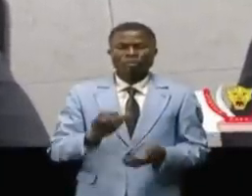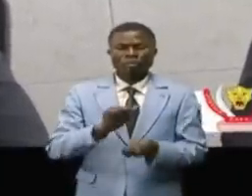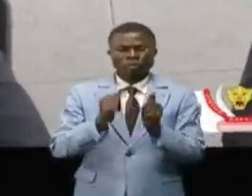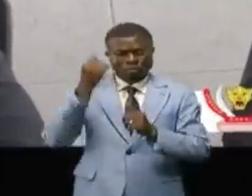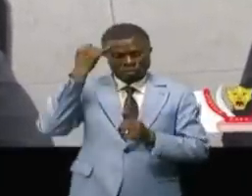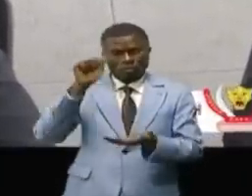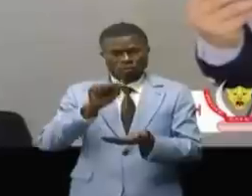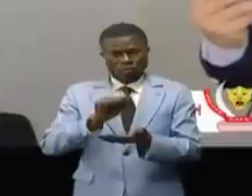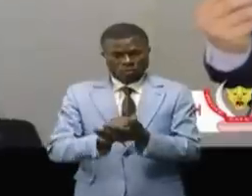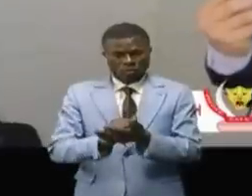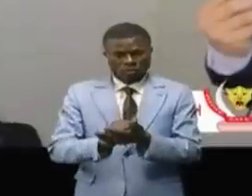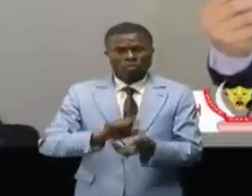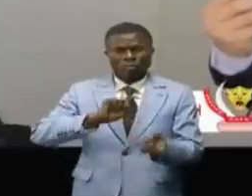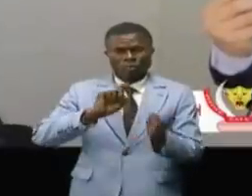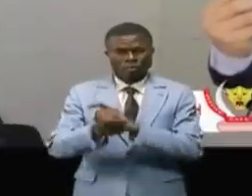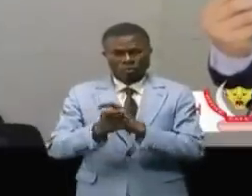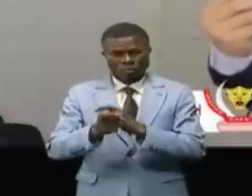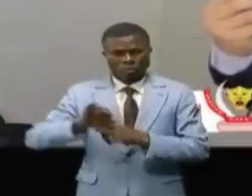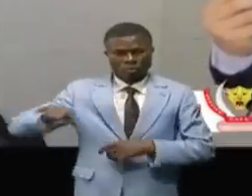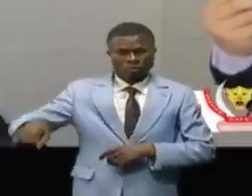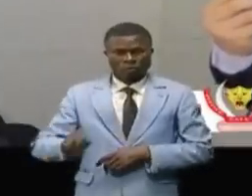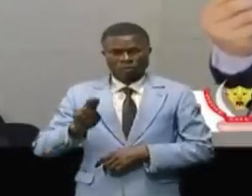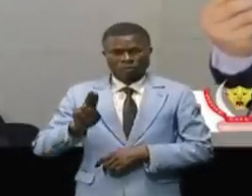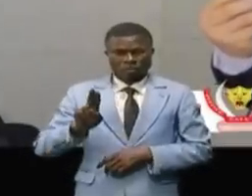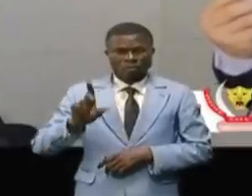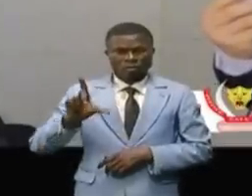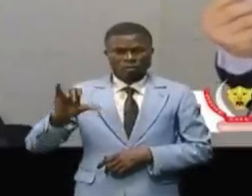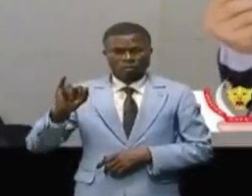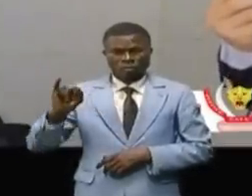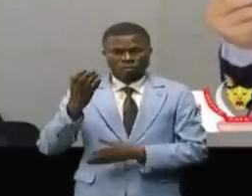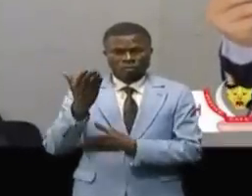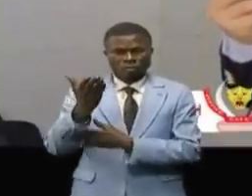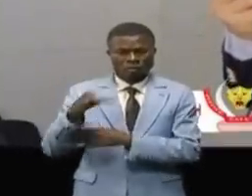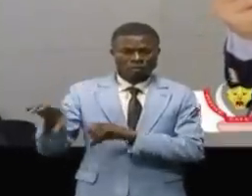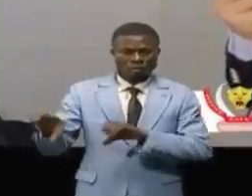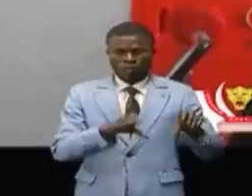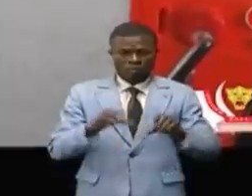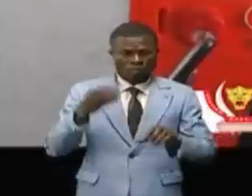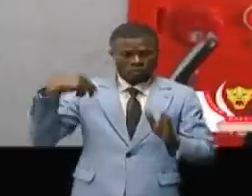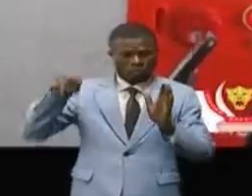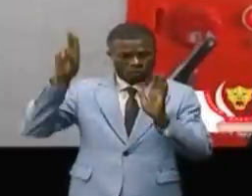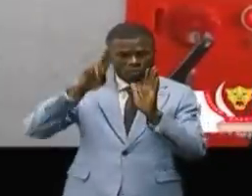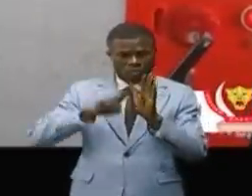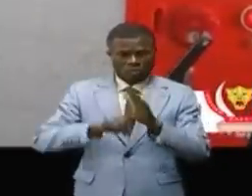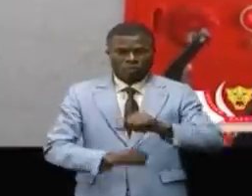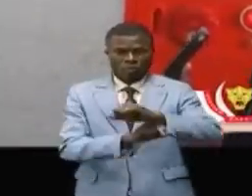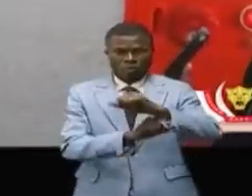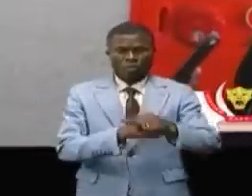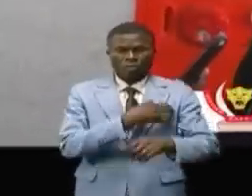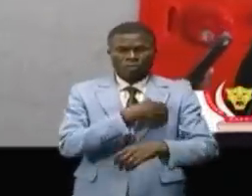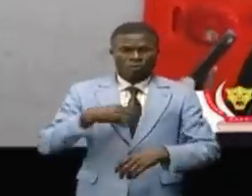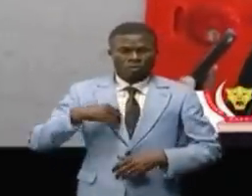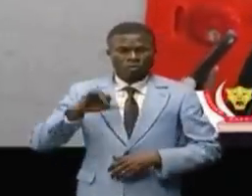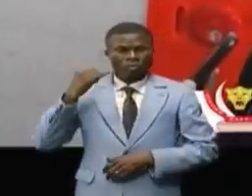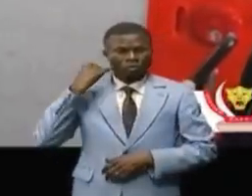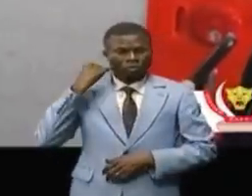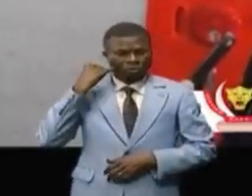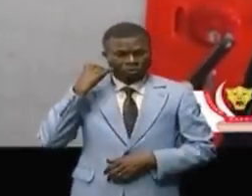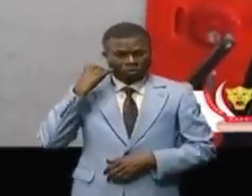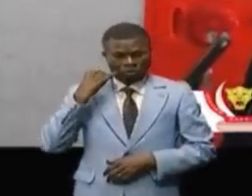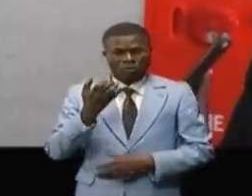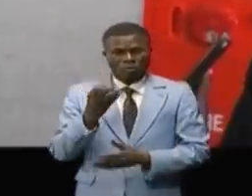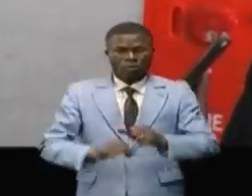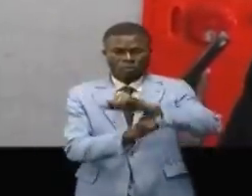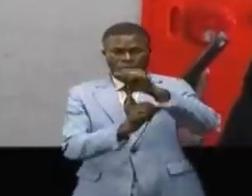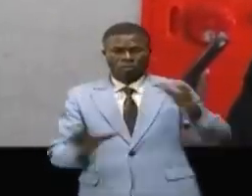de la Fondation Julio les vôtres qui vient d'appuyer l'action du gouvernement madame la minis soutient l'inclusion sociale